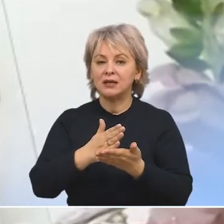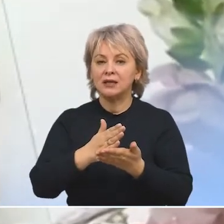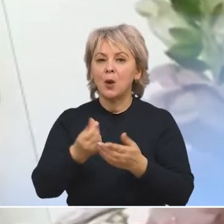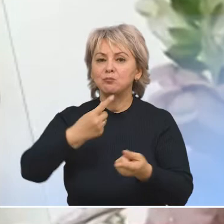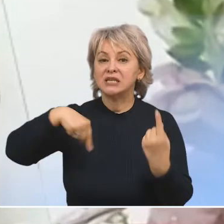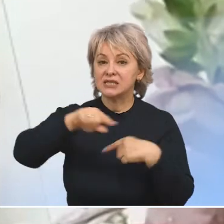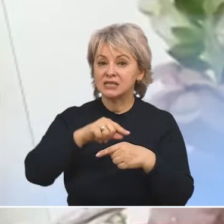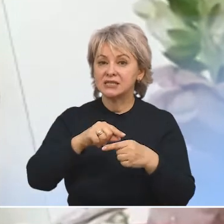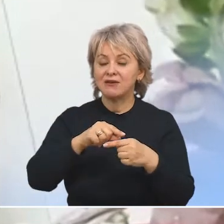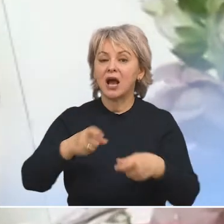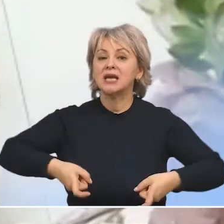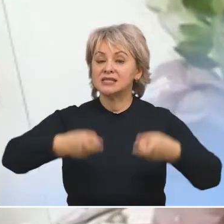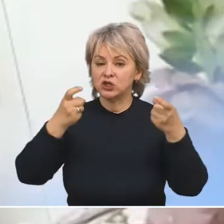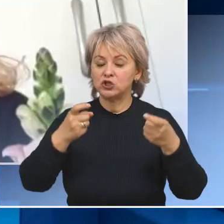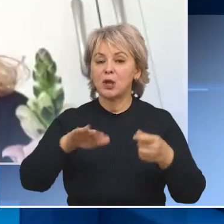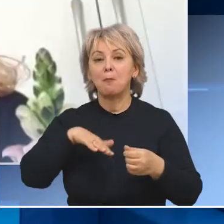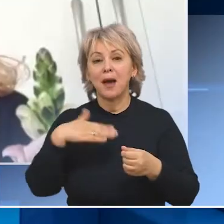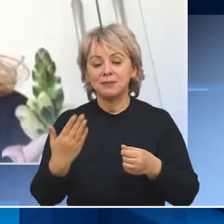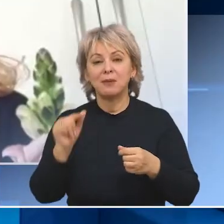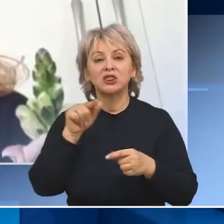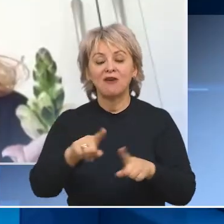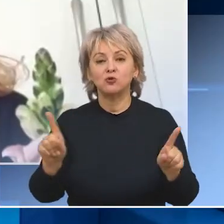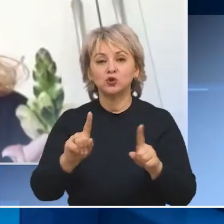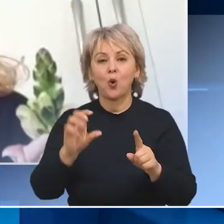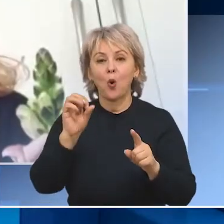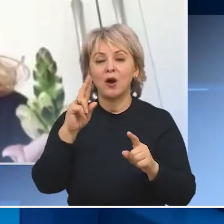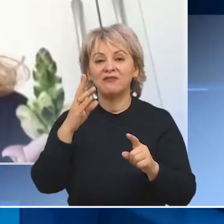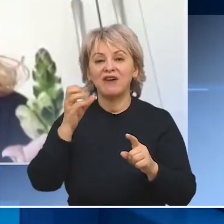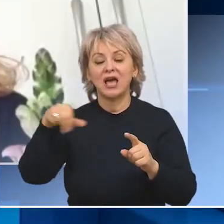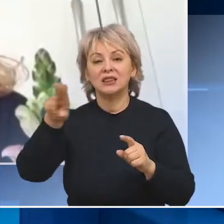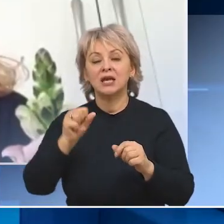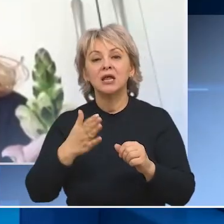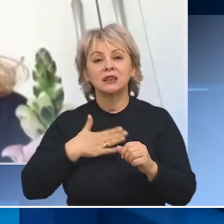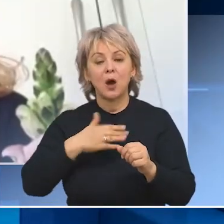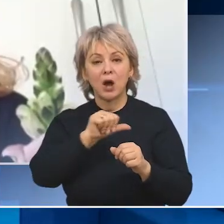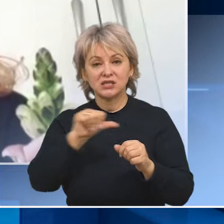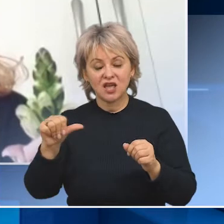раз-таки бизнеса гостиничного. Помимо того, что аквед основной нам